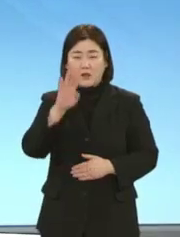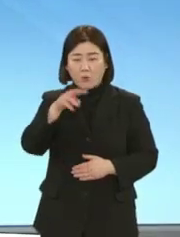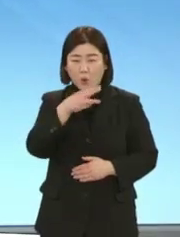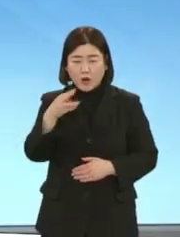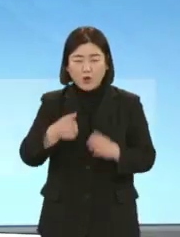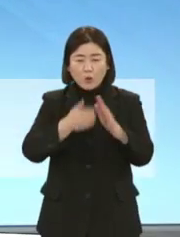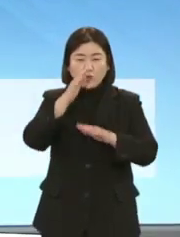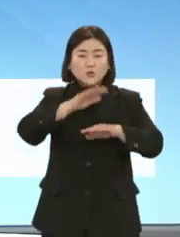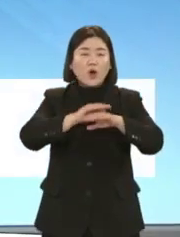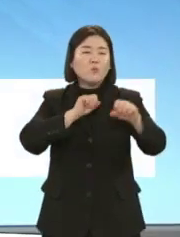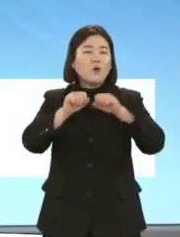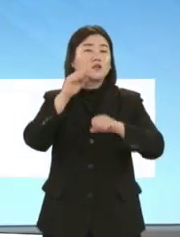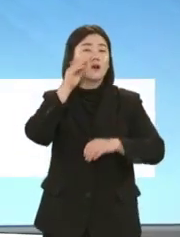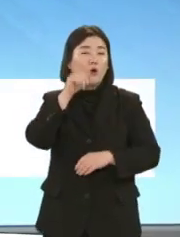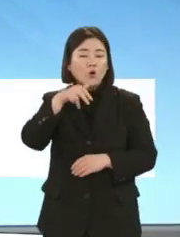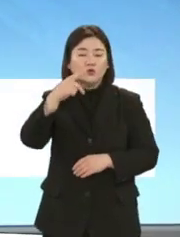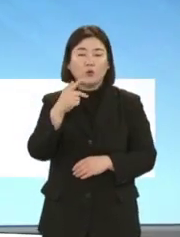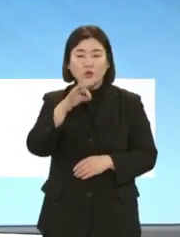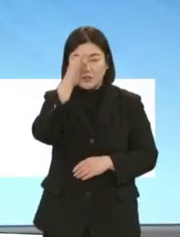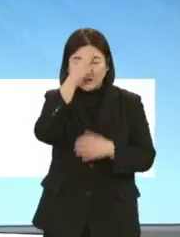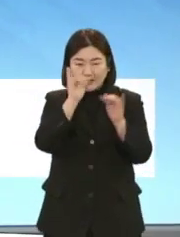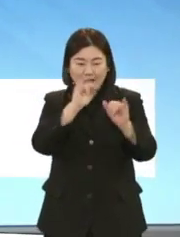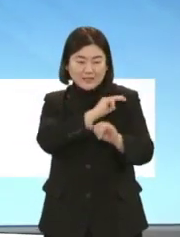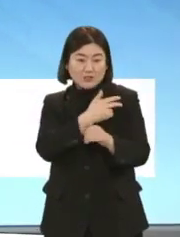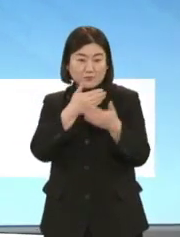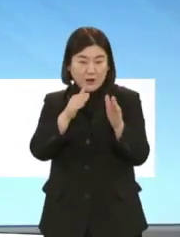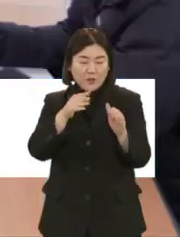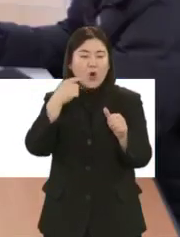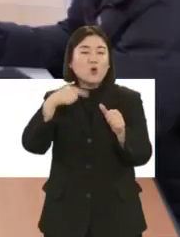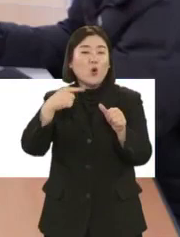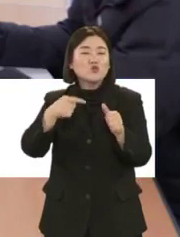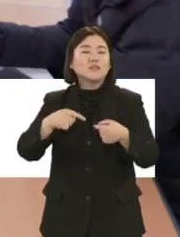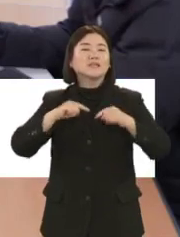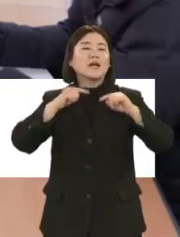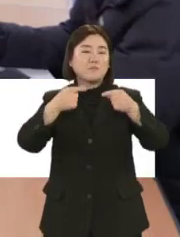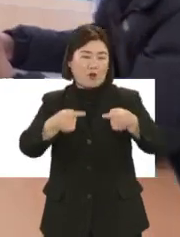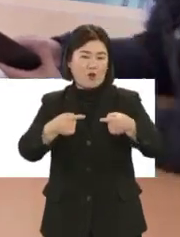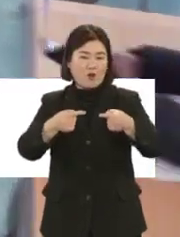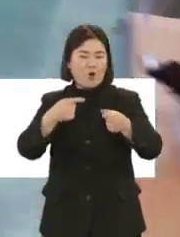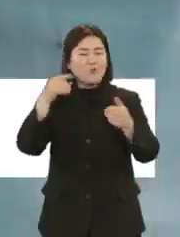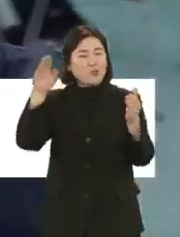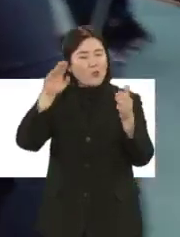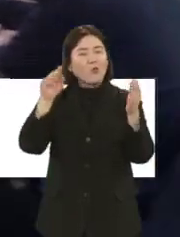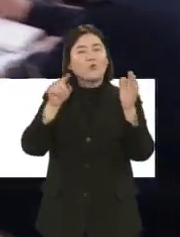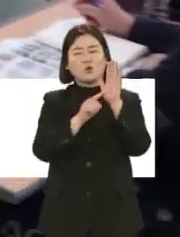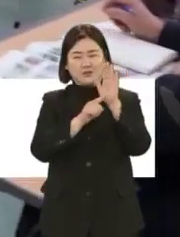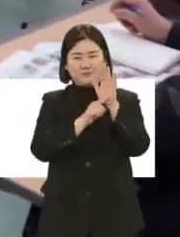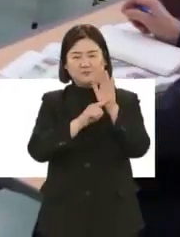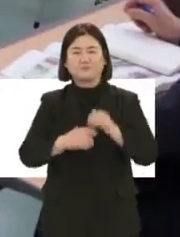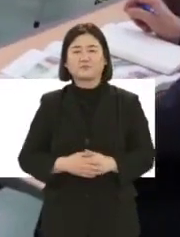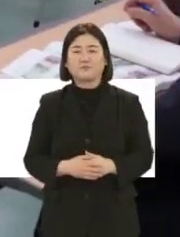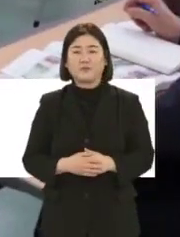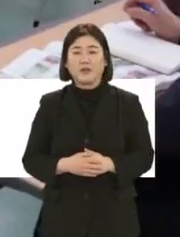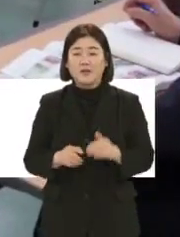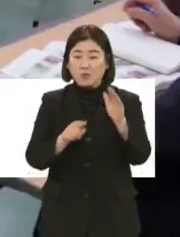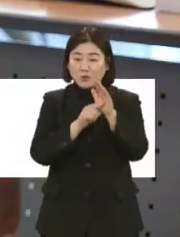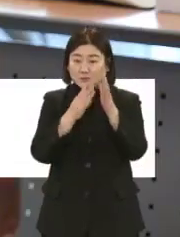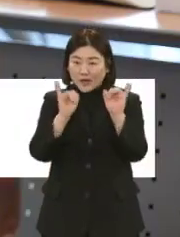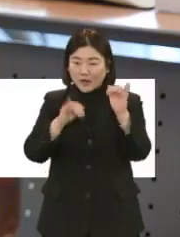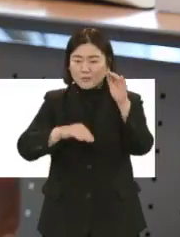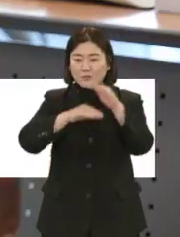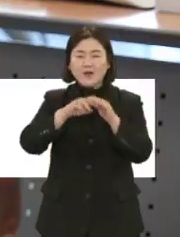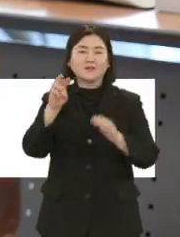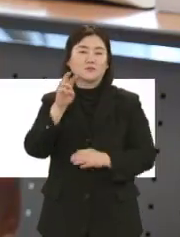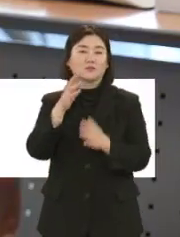오령시가 도시농업 활성화를 위해 조경기능사 자격증반 교육과정에 참여할 교육생을 모집합니다. 모집 인원은